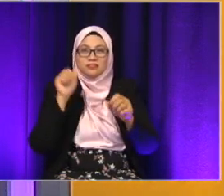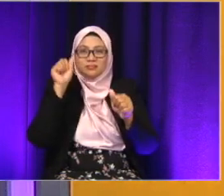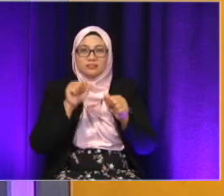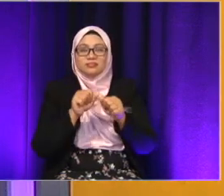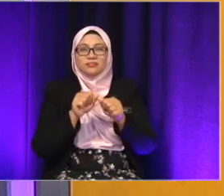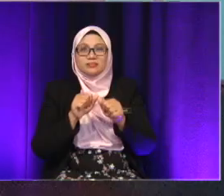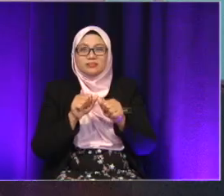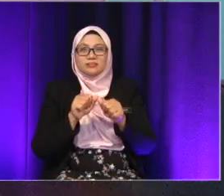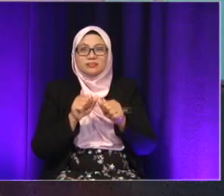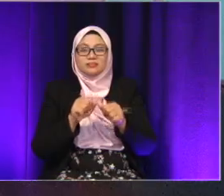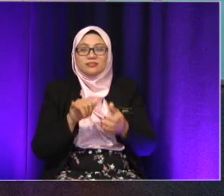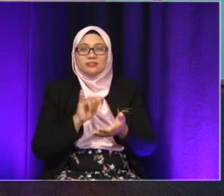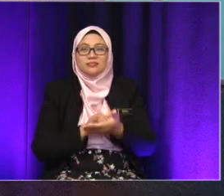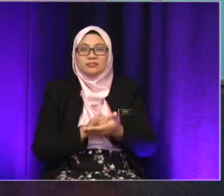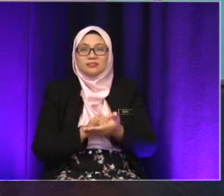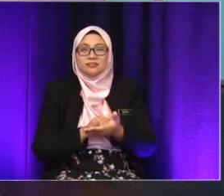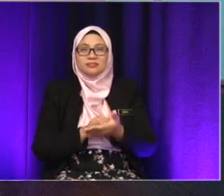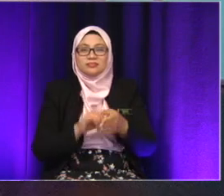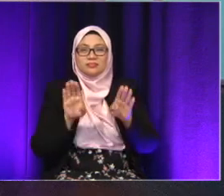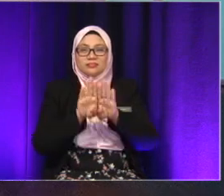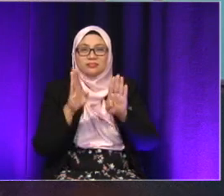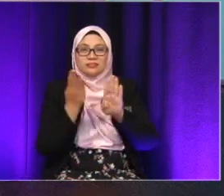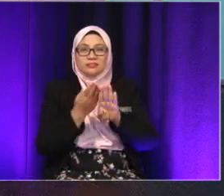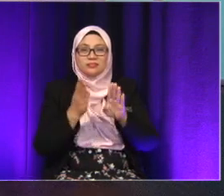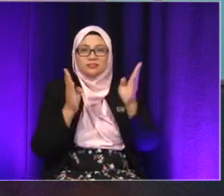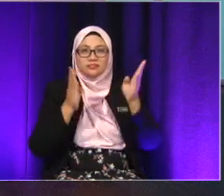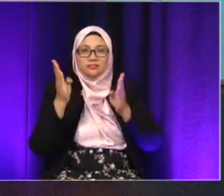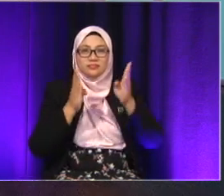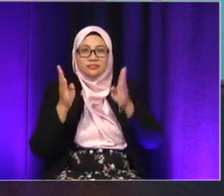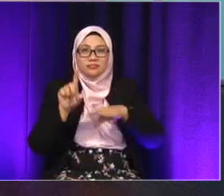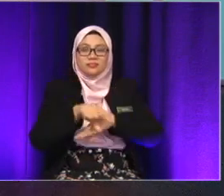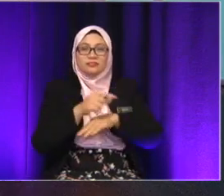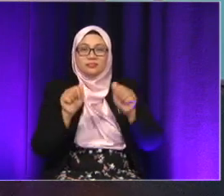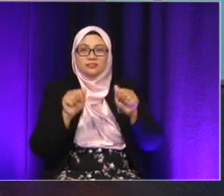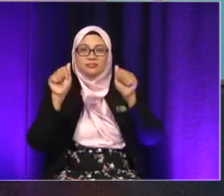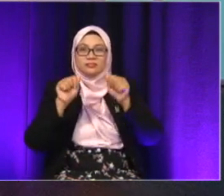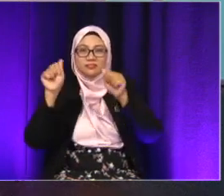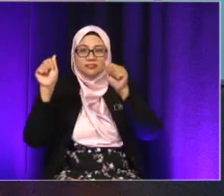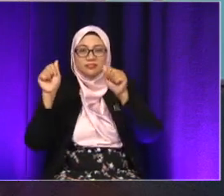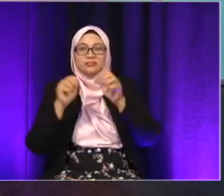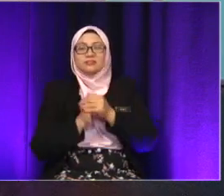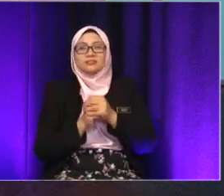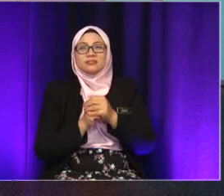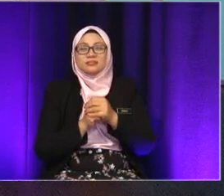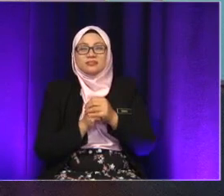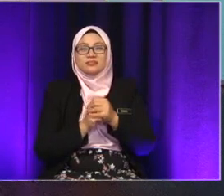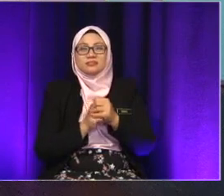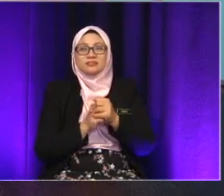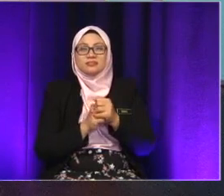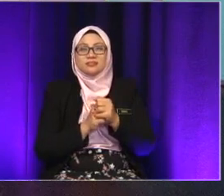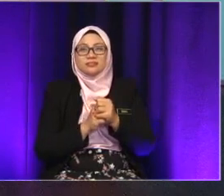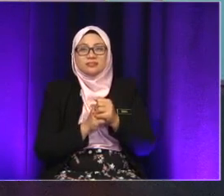Yang ni guna pneumatik, angin. Kadang-kadang dia itu hidrolik. Itu pneumatik. Hidrolik dia ada